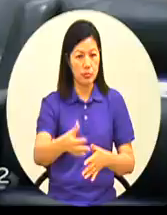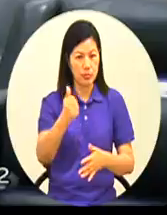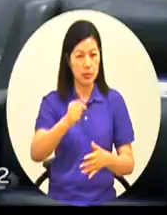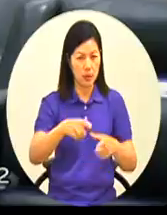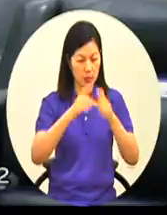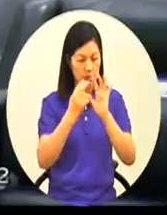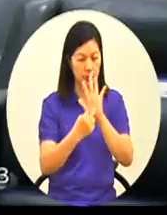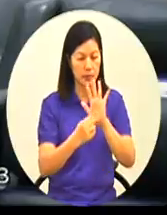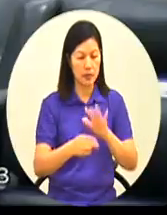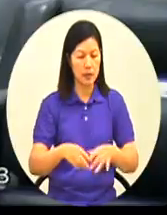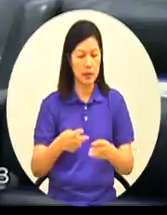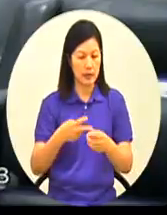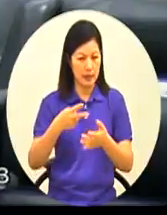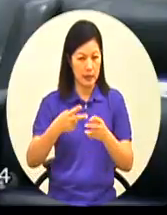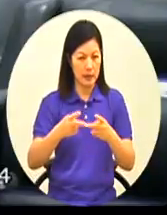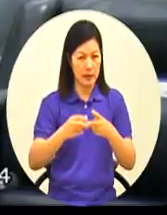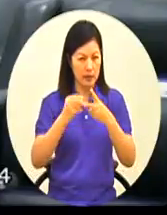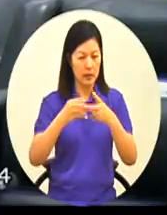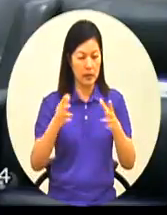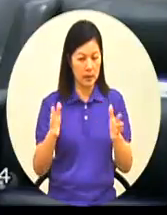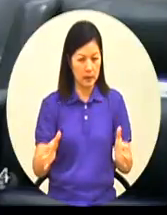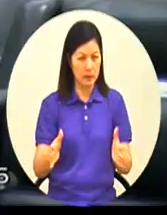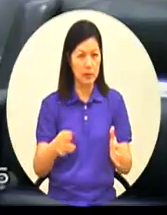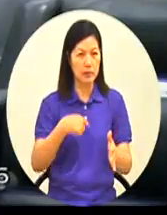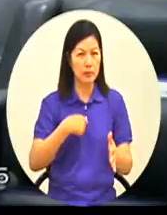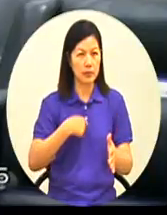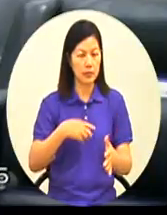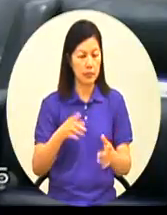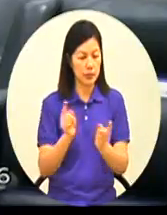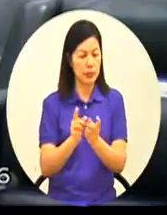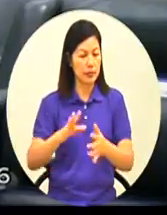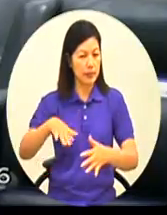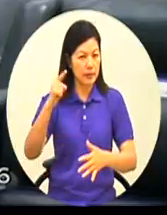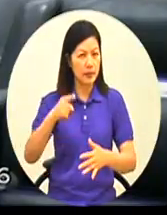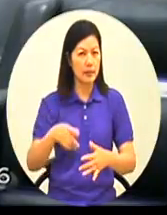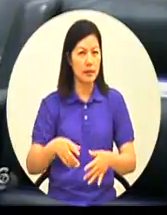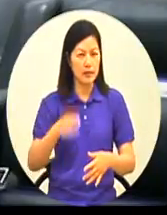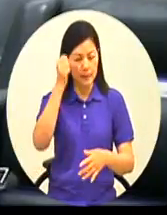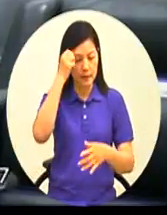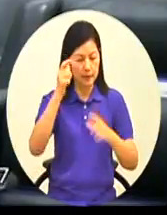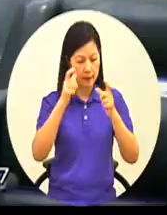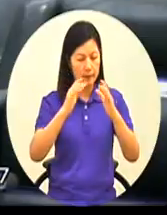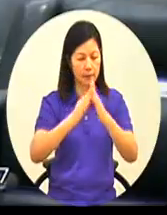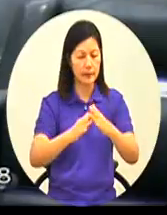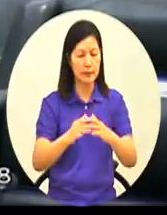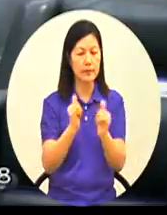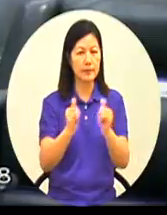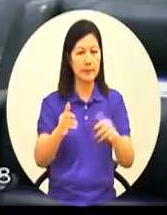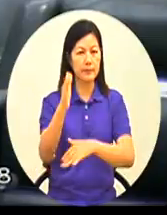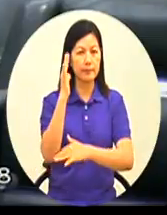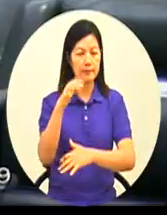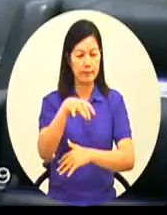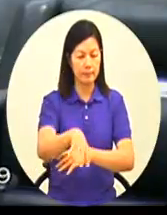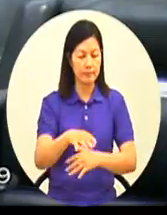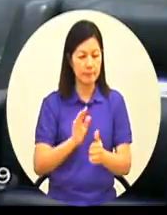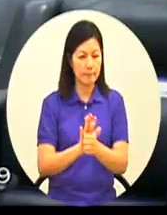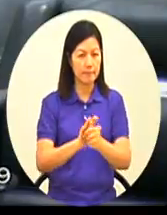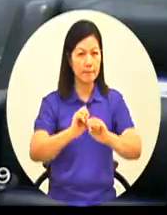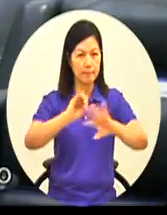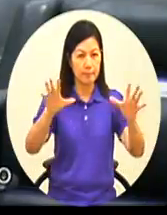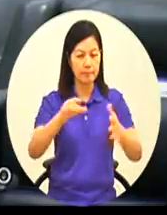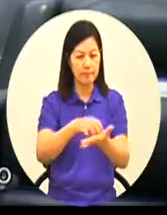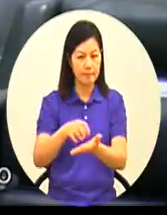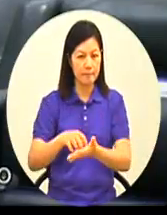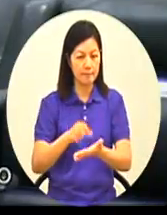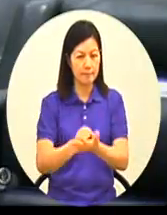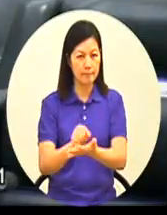个会期我一直在提最一开始我记得我们高雄市政府民政局要推动这个伴侣助